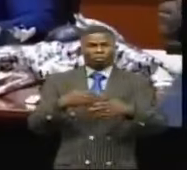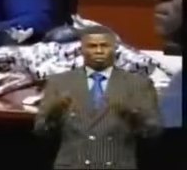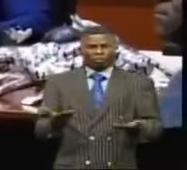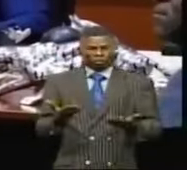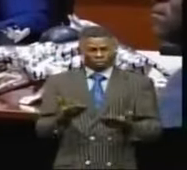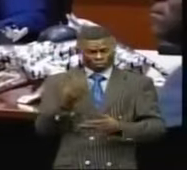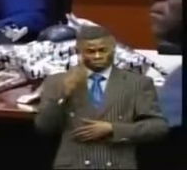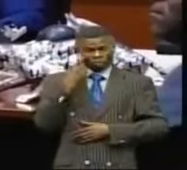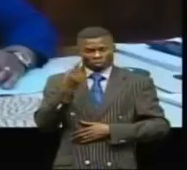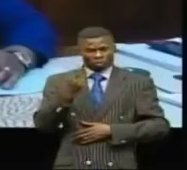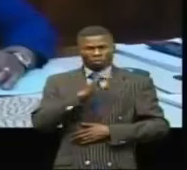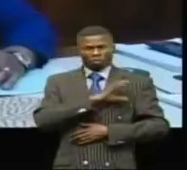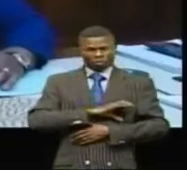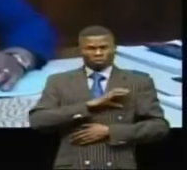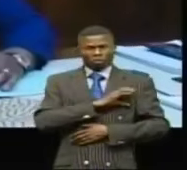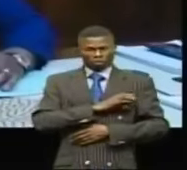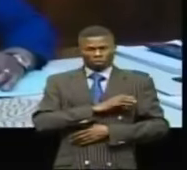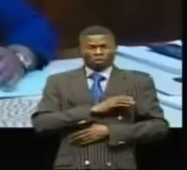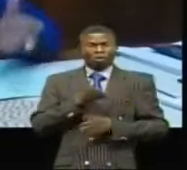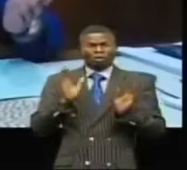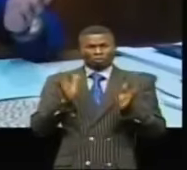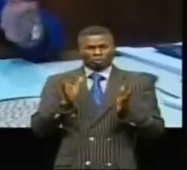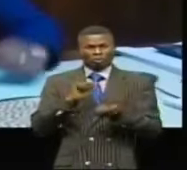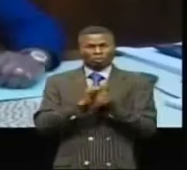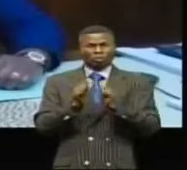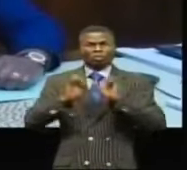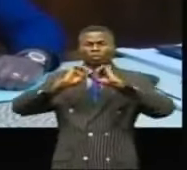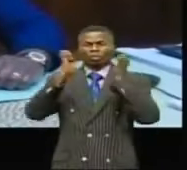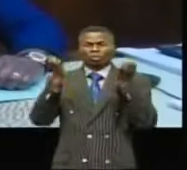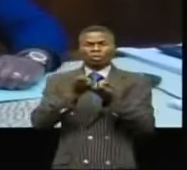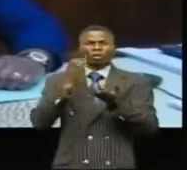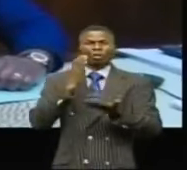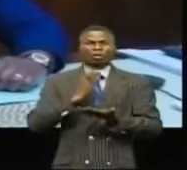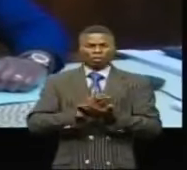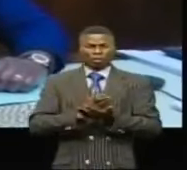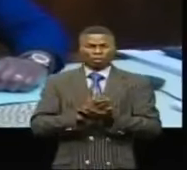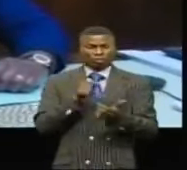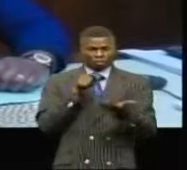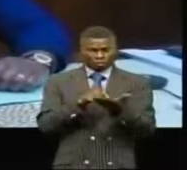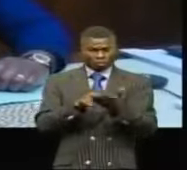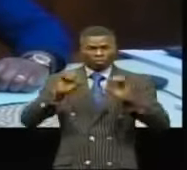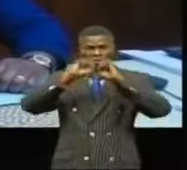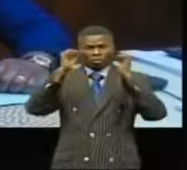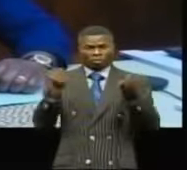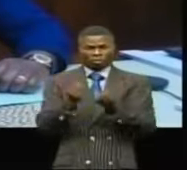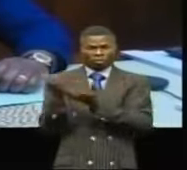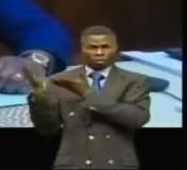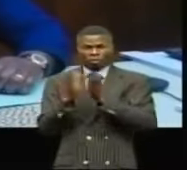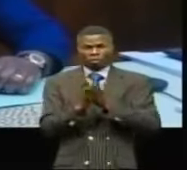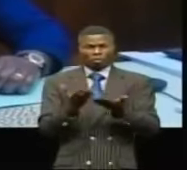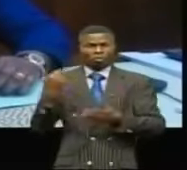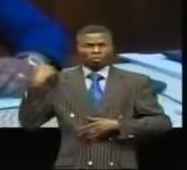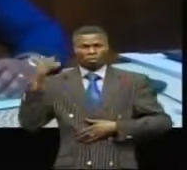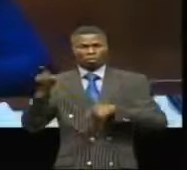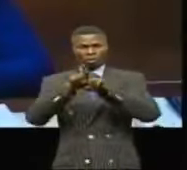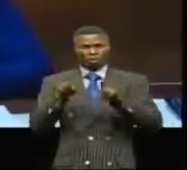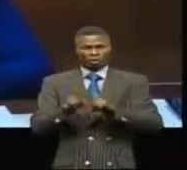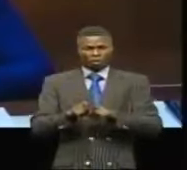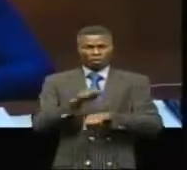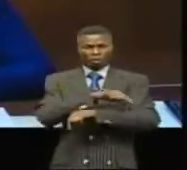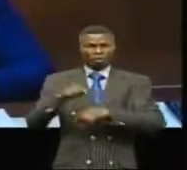s'observe un comportement répréhensible de certaines entreprises privées, y compris de sociétés du portefeuille de l'État et des établissements